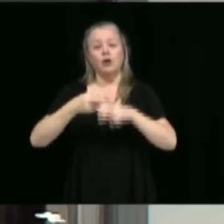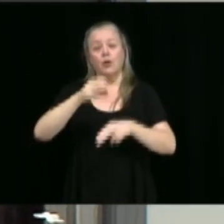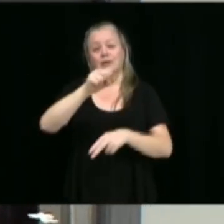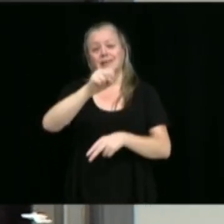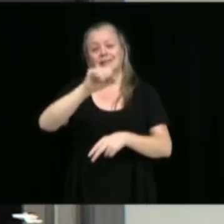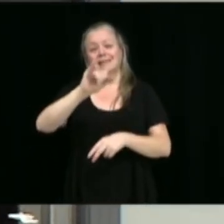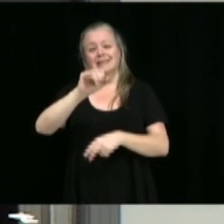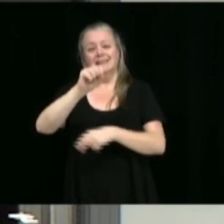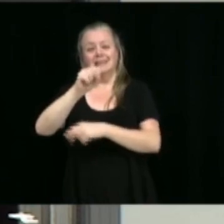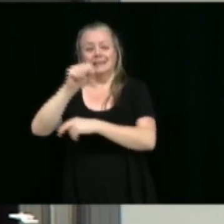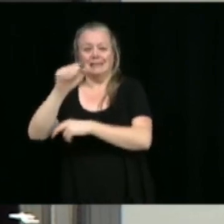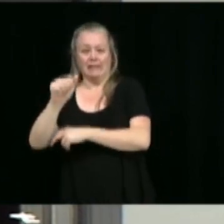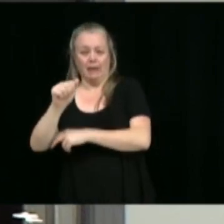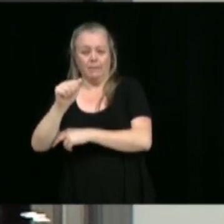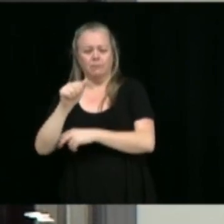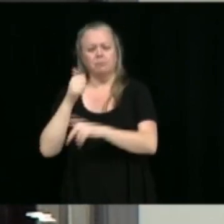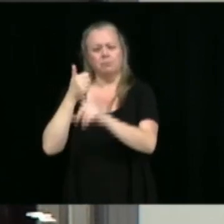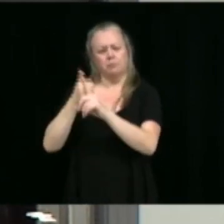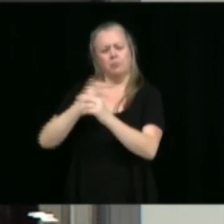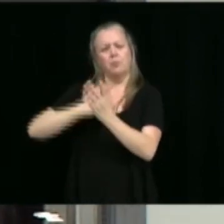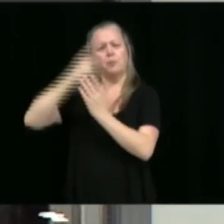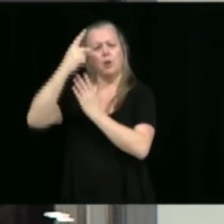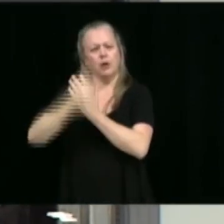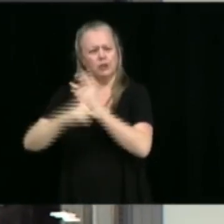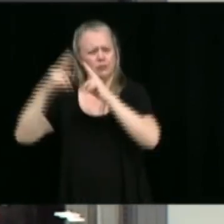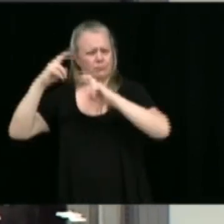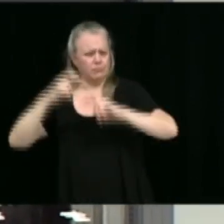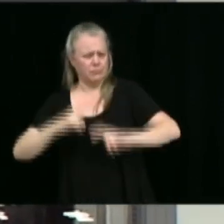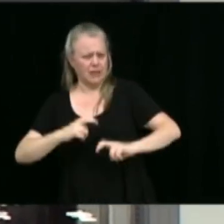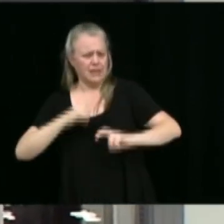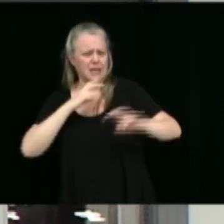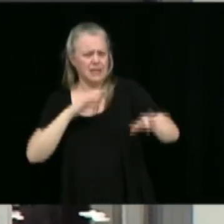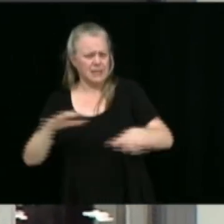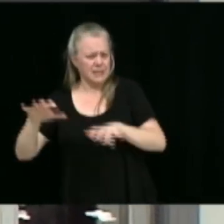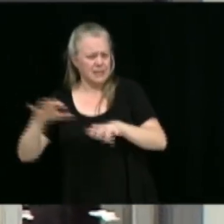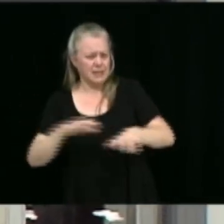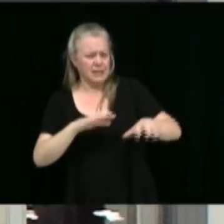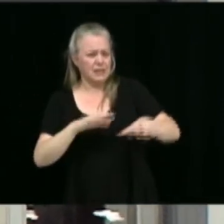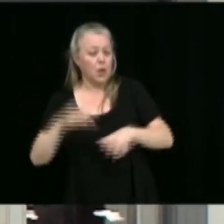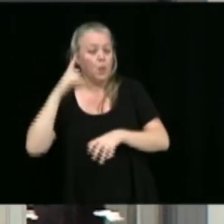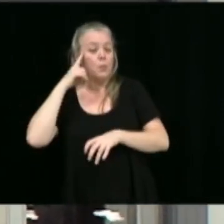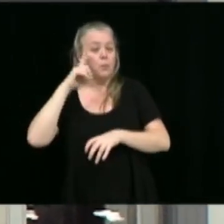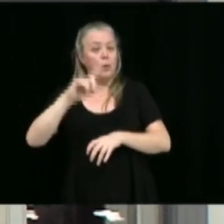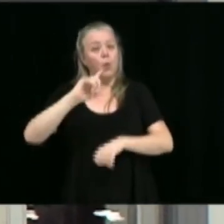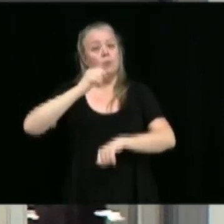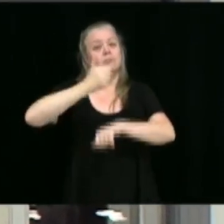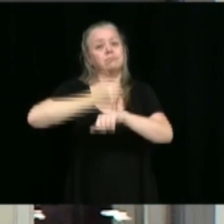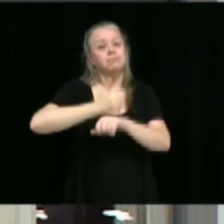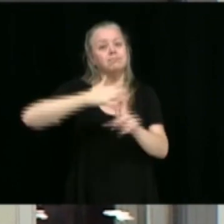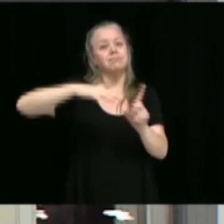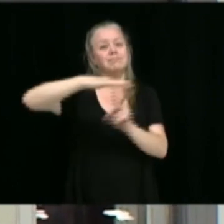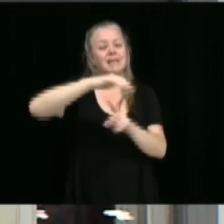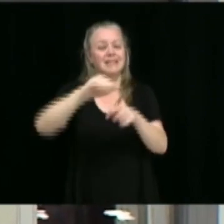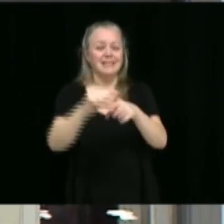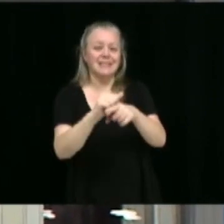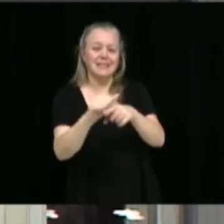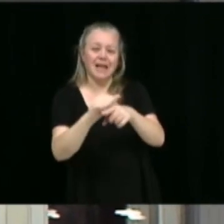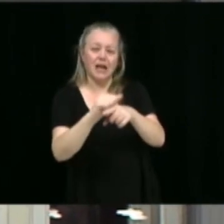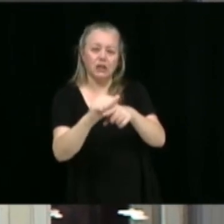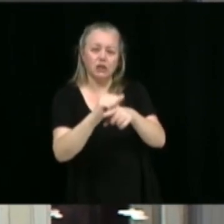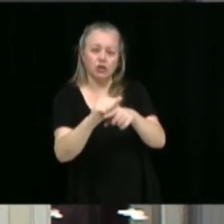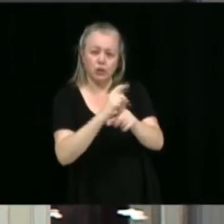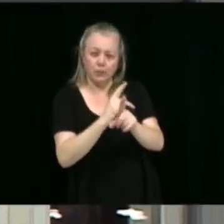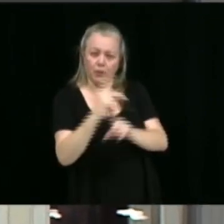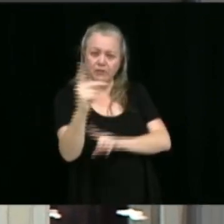nous, pour son projet de recherche-action misant sur l'intégration en milieu de stage socio-professionnel des personnes présentant un trouble du spectre